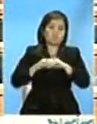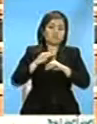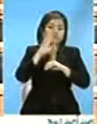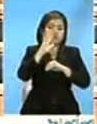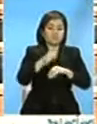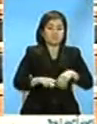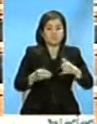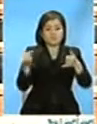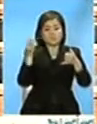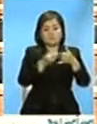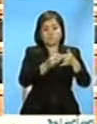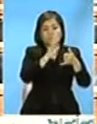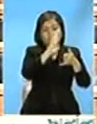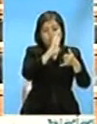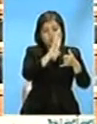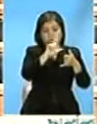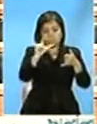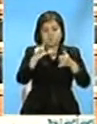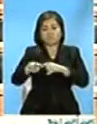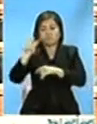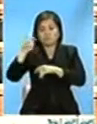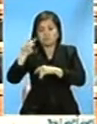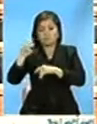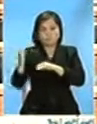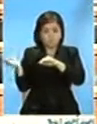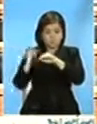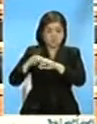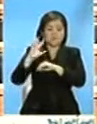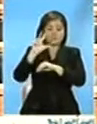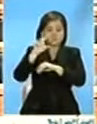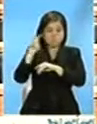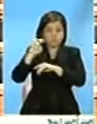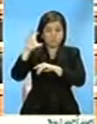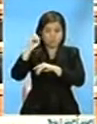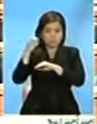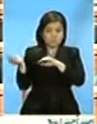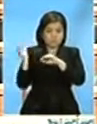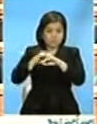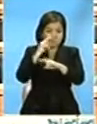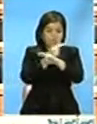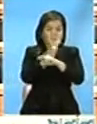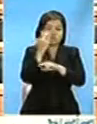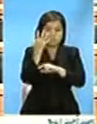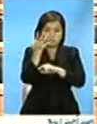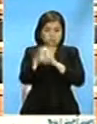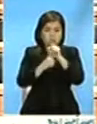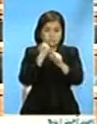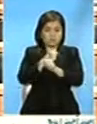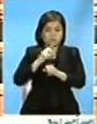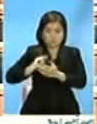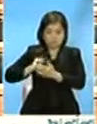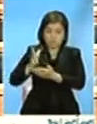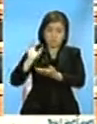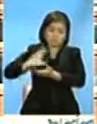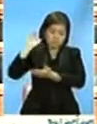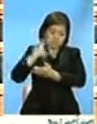นจาก200เป็น250 50คนที่เพิ่มขึ้นไปคูณ4ครับปีละ200ล้าน